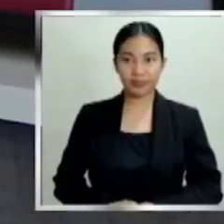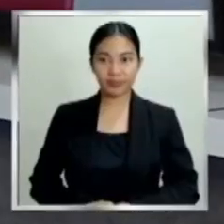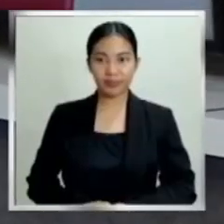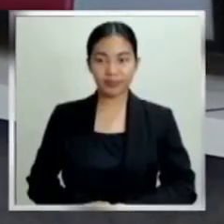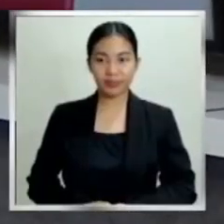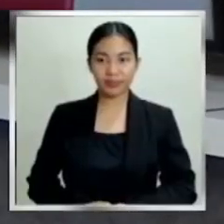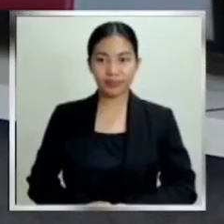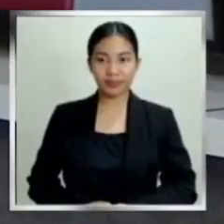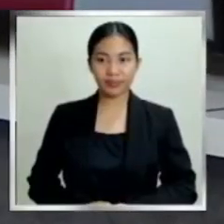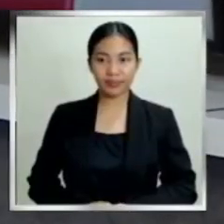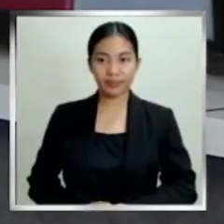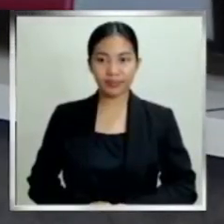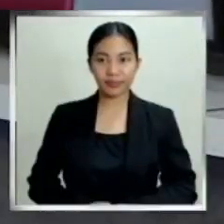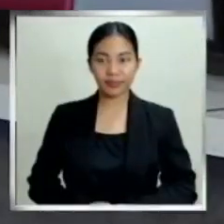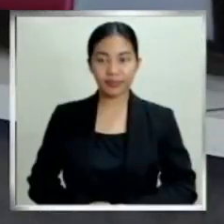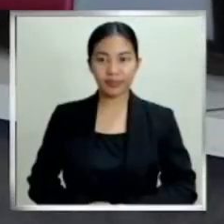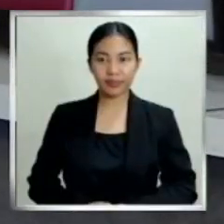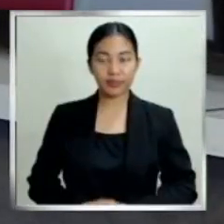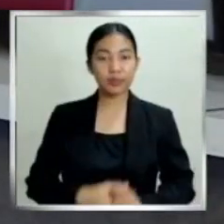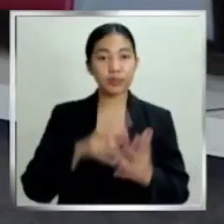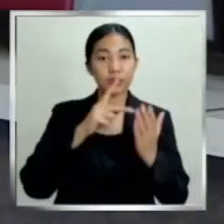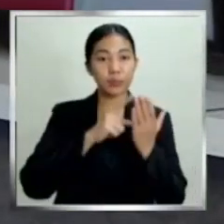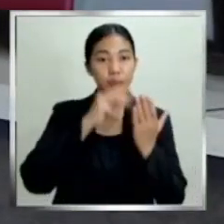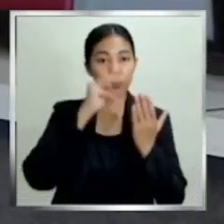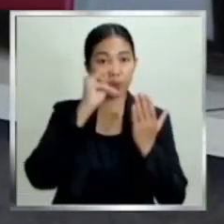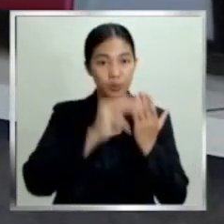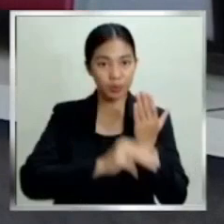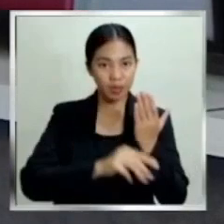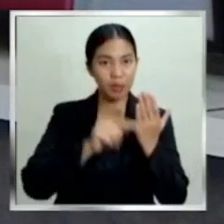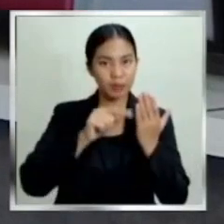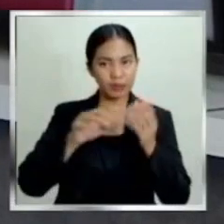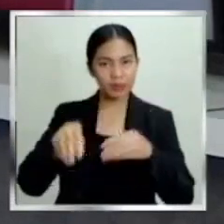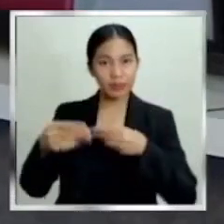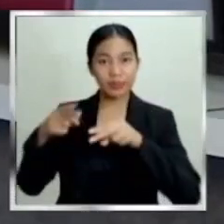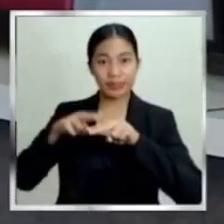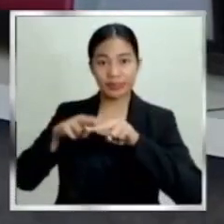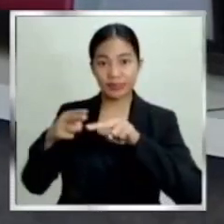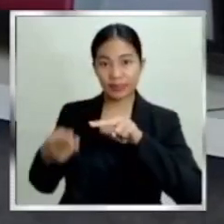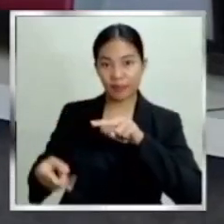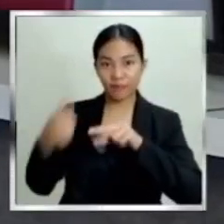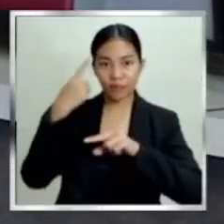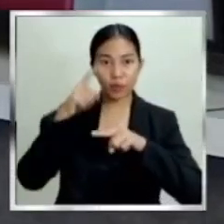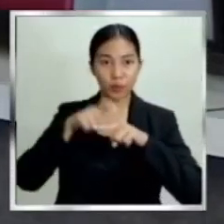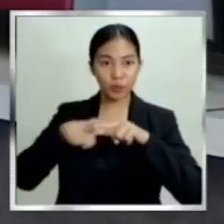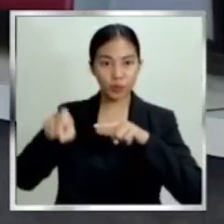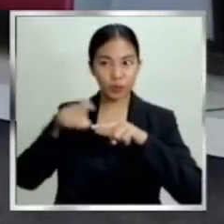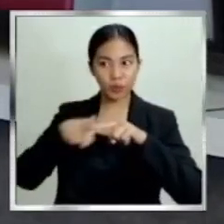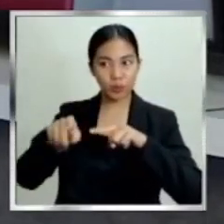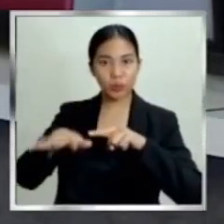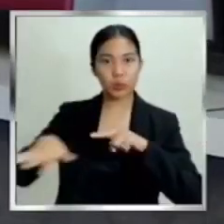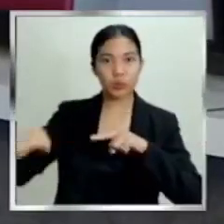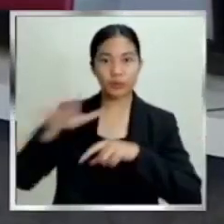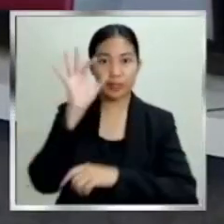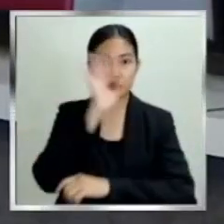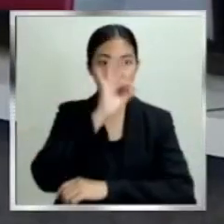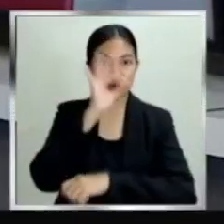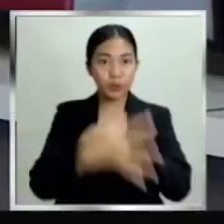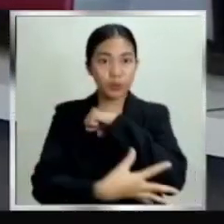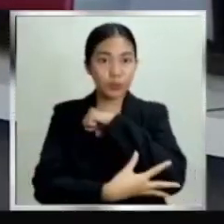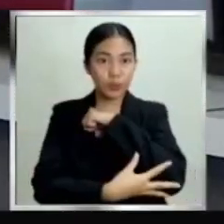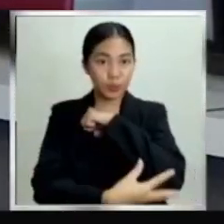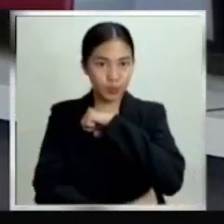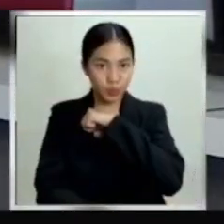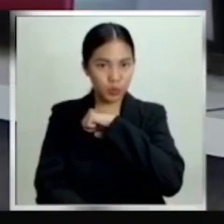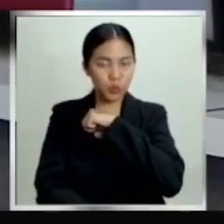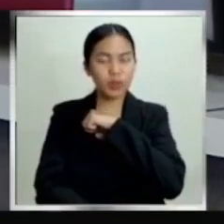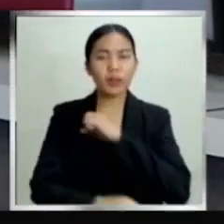Liwanag ang hatid ng programang nagbibigay diskwento sa electric bill ng mga pinakamahihirap na Pilipino. Pero kailangan niyong magparehistro kung